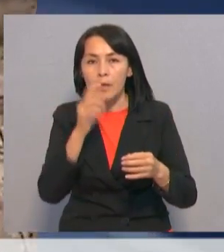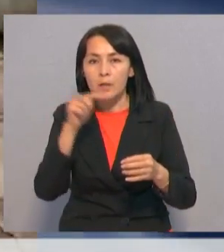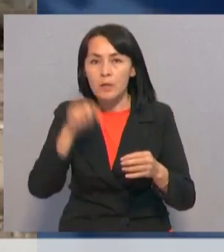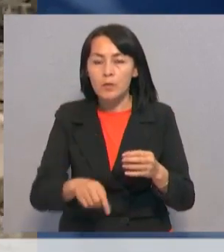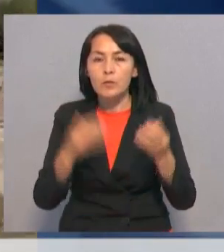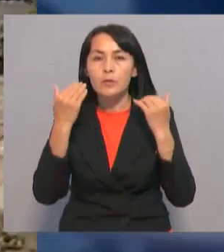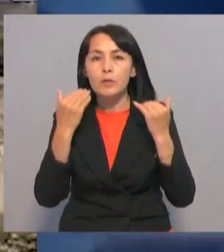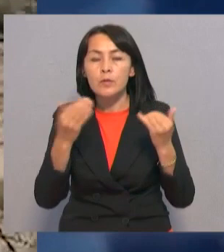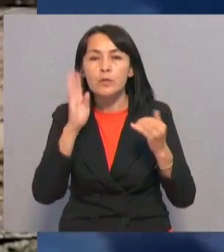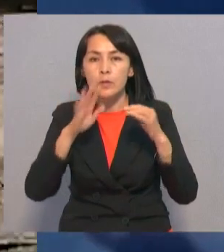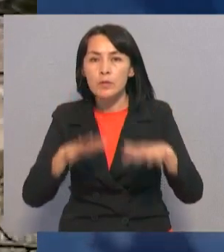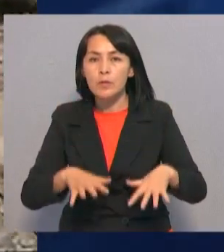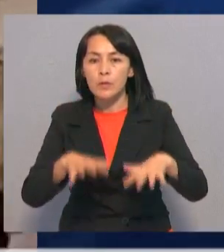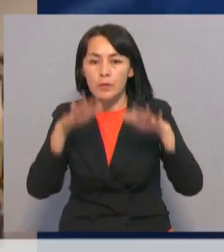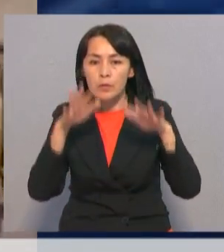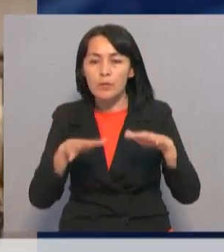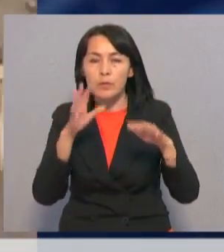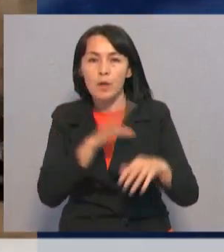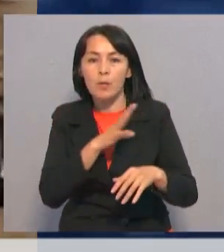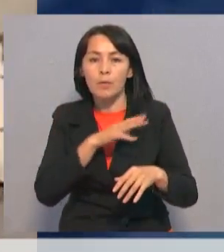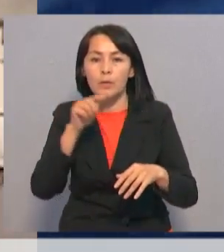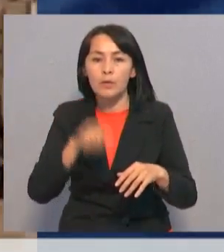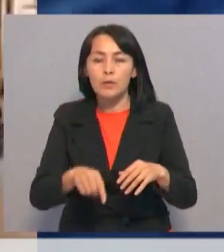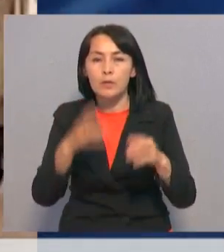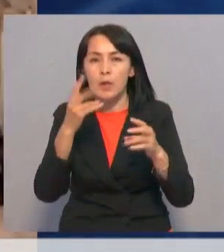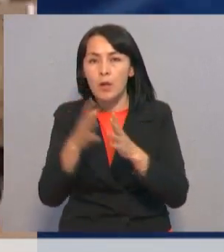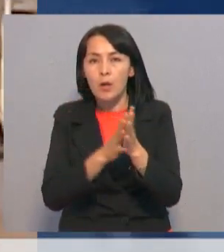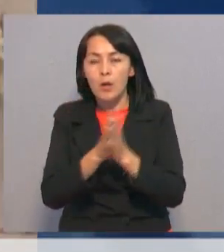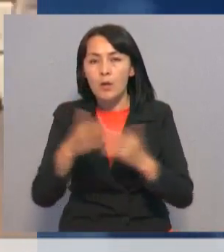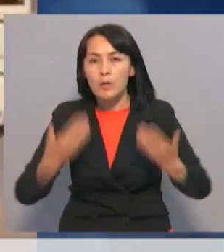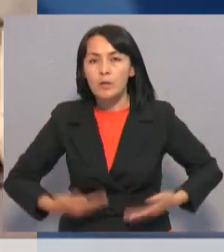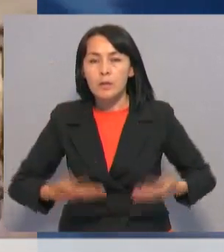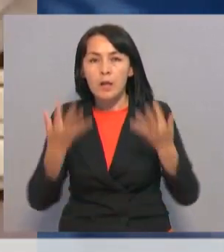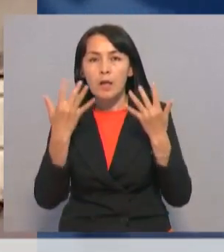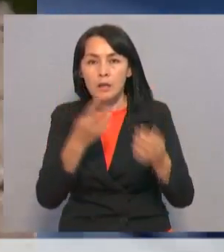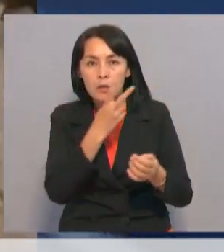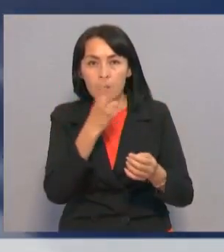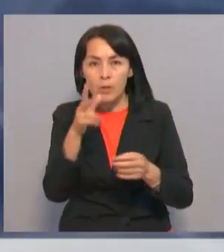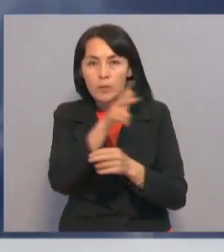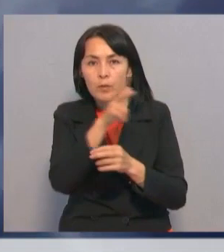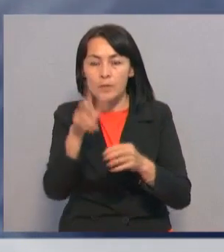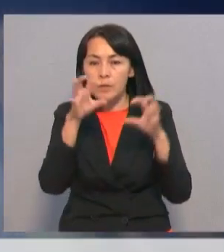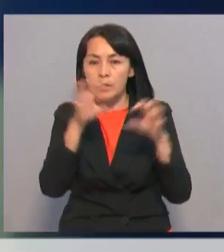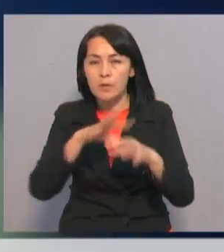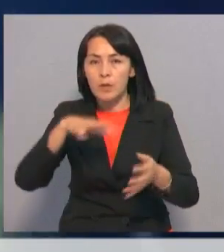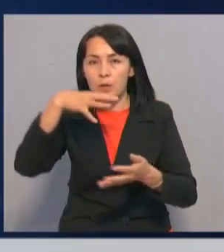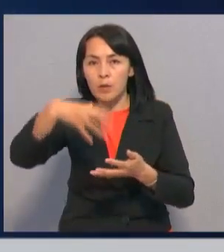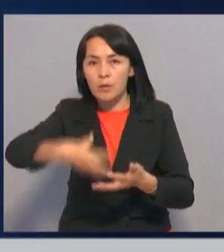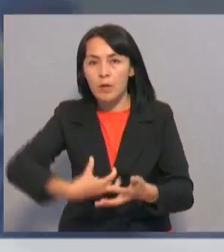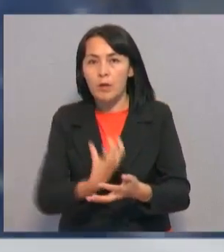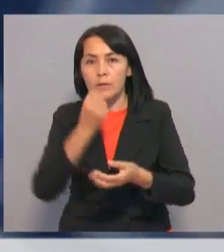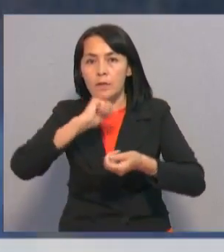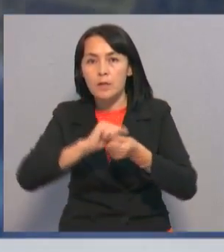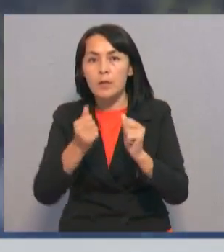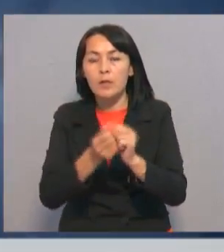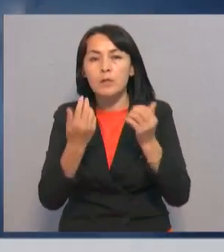из-за сужения русла реки сильный поток воды нанес мосту значительный ущерб. Жители, неоднократно фиксировавшие на видео незаконность, недовольны